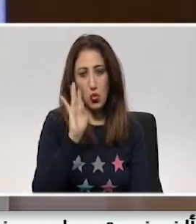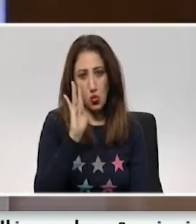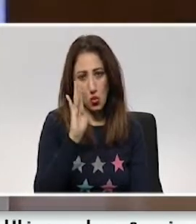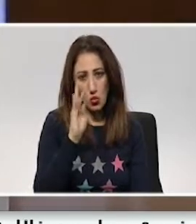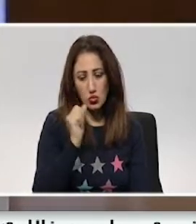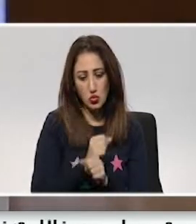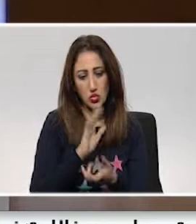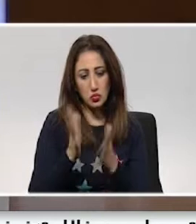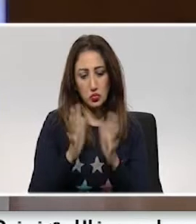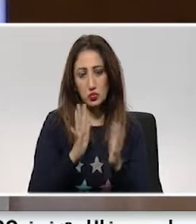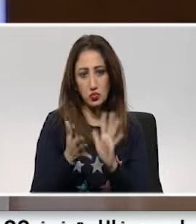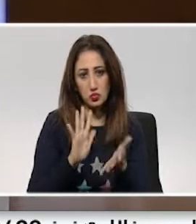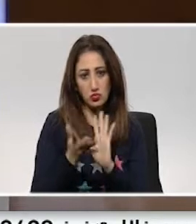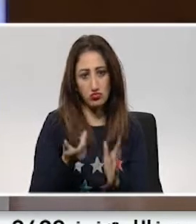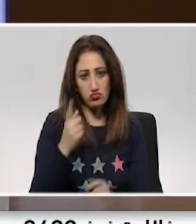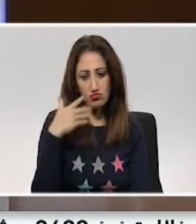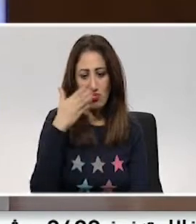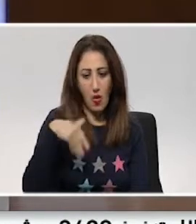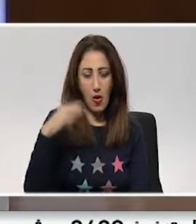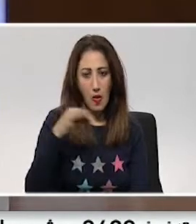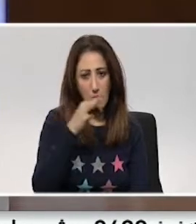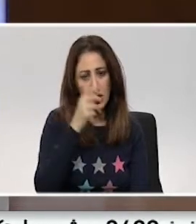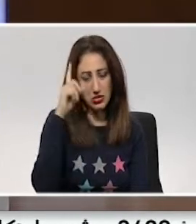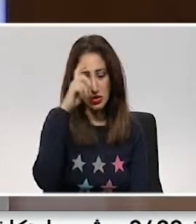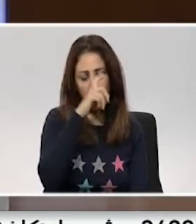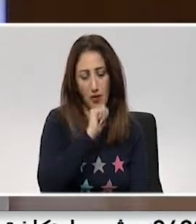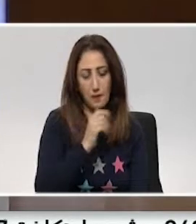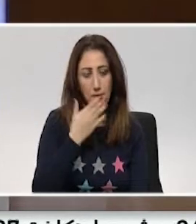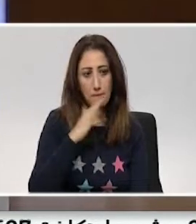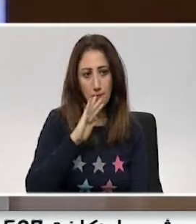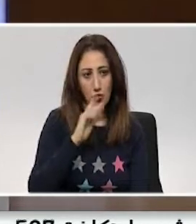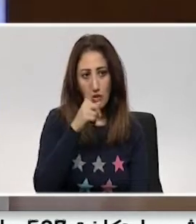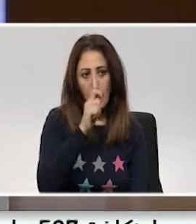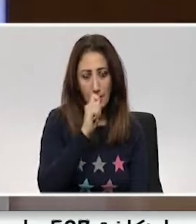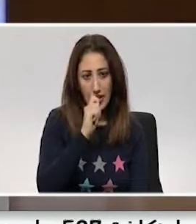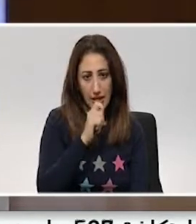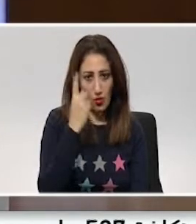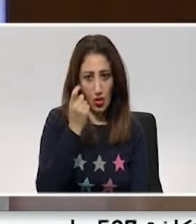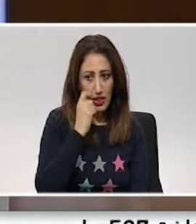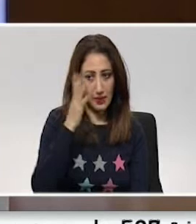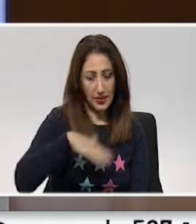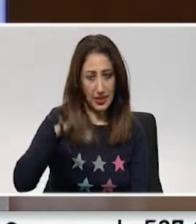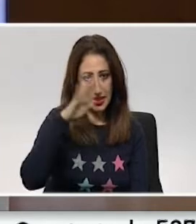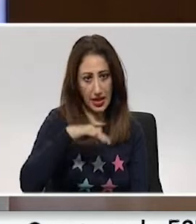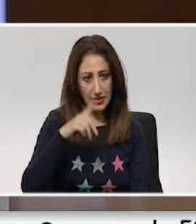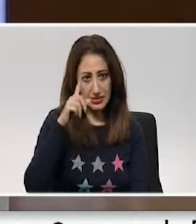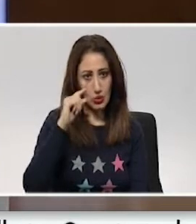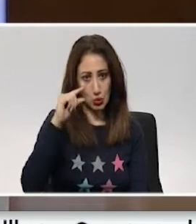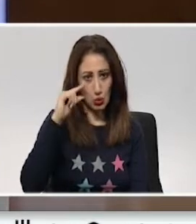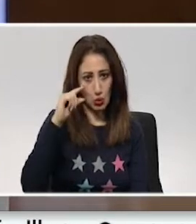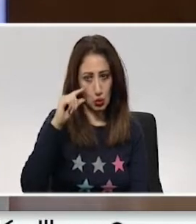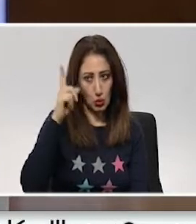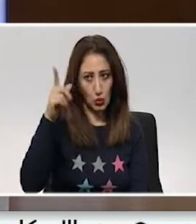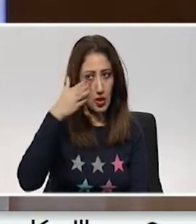أرزقي ومش هيقدر على تكاليف العملية. الحمد لله برنامج واحد من الناس بالاشتراك مع الدكتور جمال